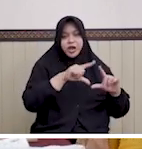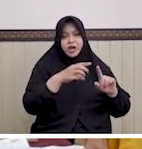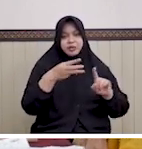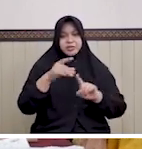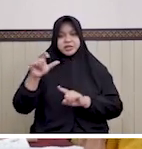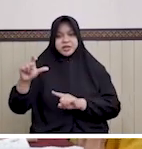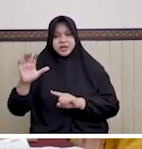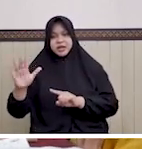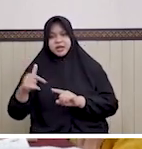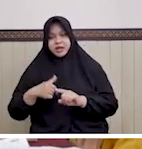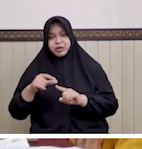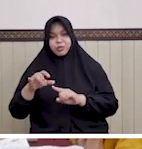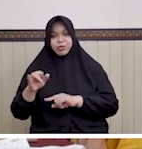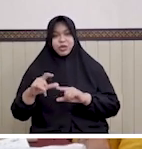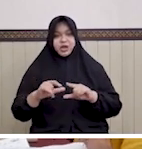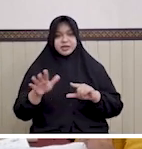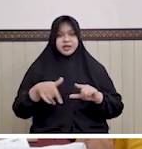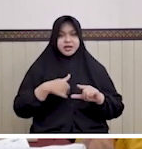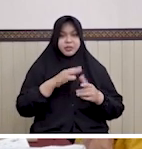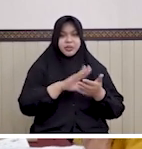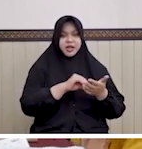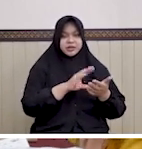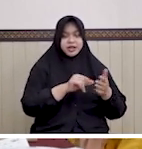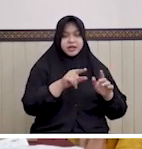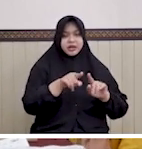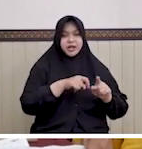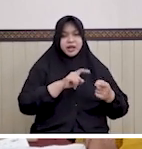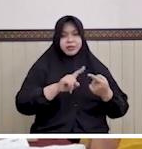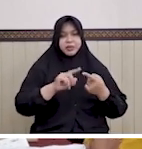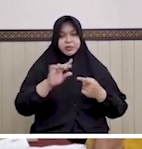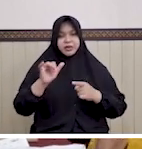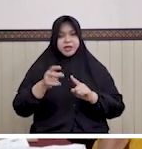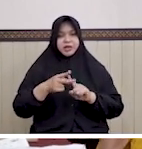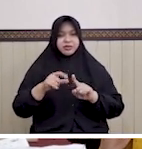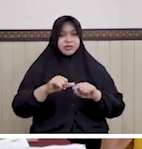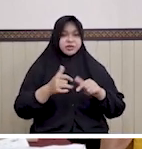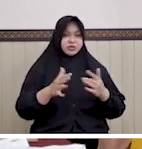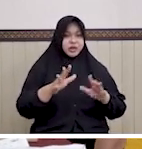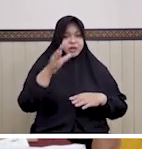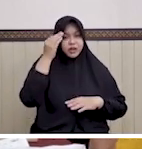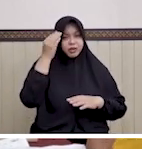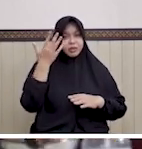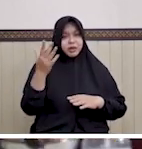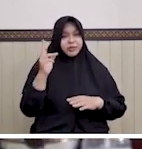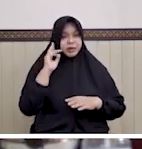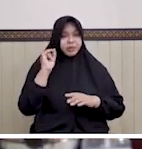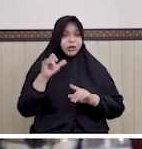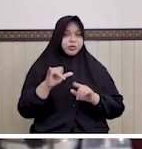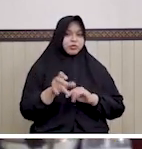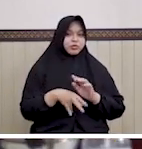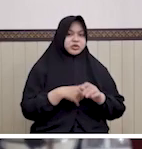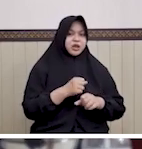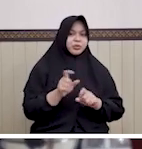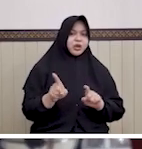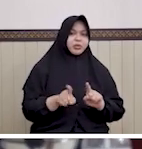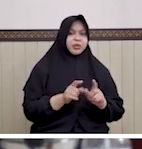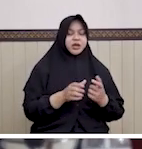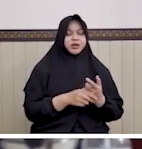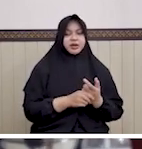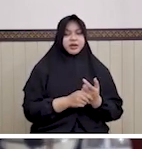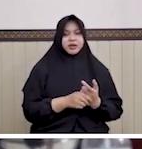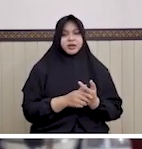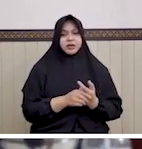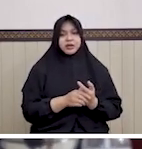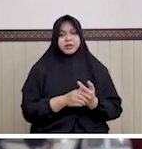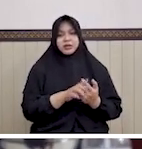dari abcde karena dia berpola saya karena belajar dari temen-temen Ribka jadi Sudah tahu ya apalagi baik memohon ini ya